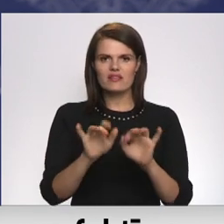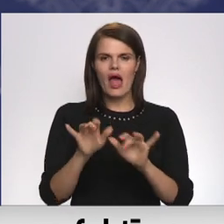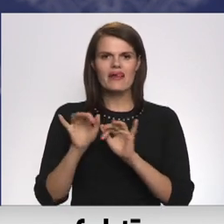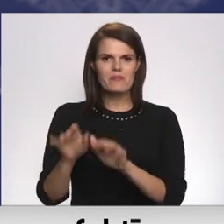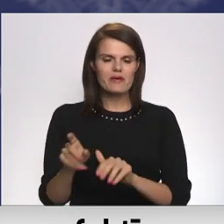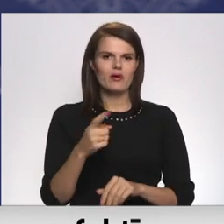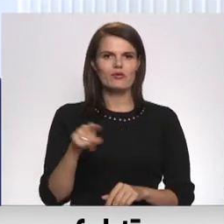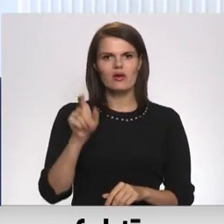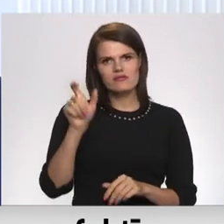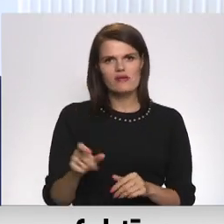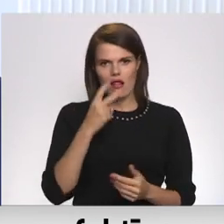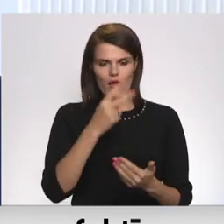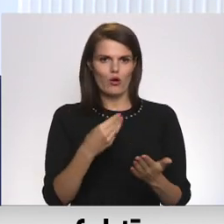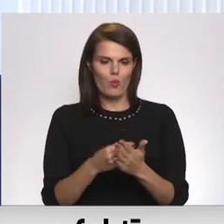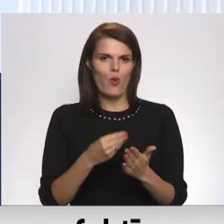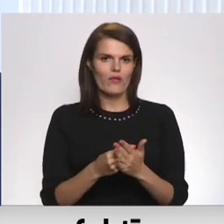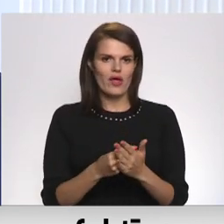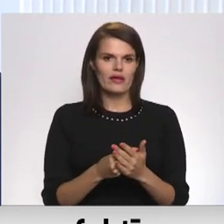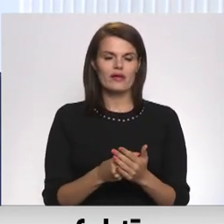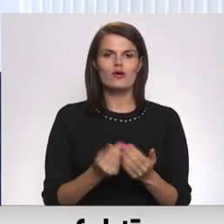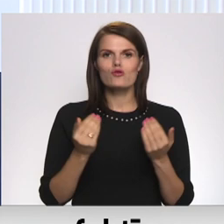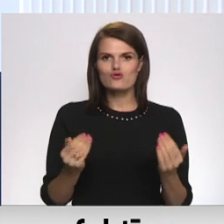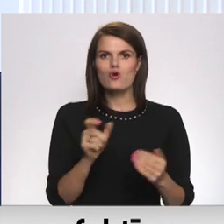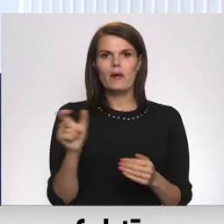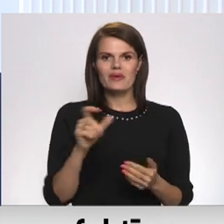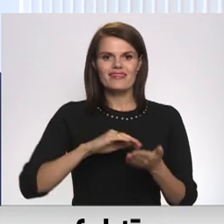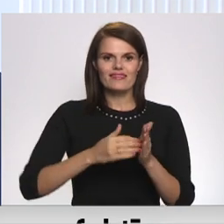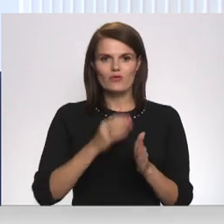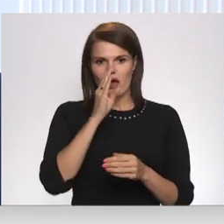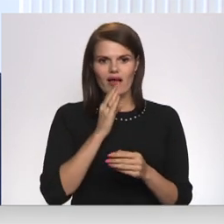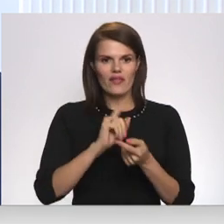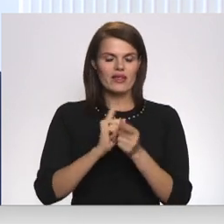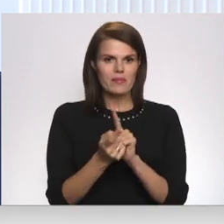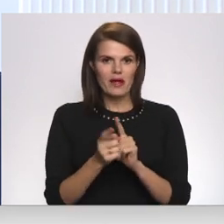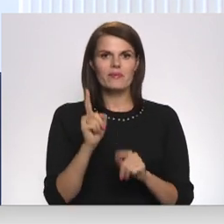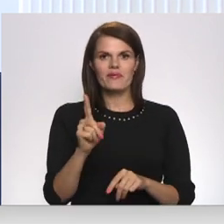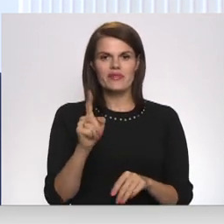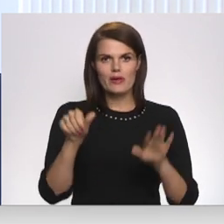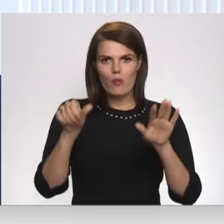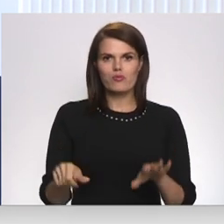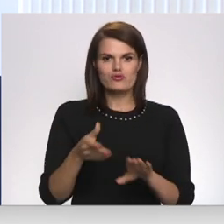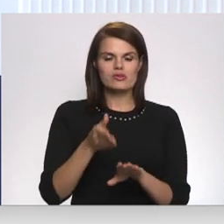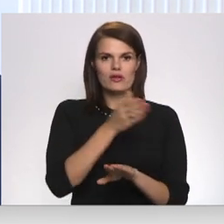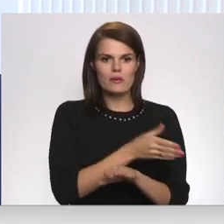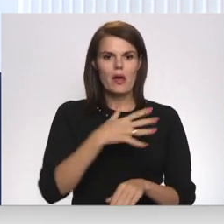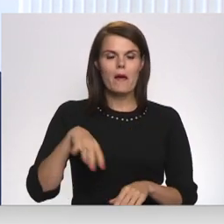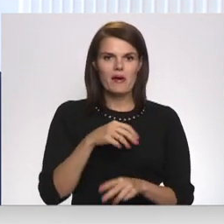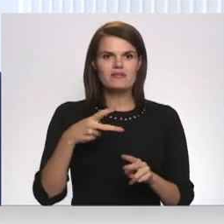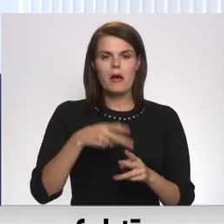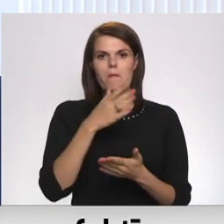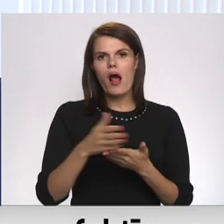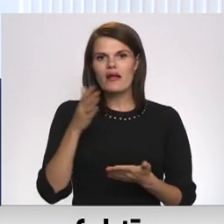ir noderīgi. Šobrīd mums situācija kardināli mainīsies. Tikai pusgadu atpakaļ, nu, mēs tā ir pārkārtojam